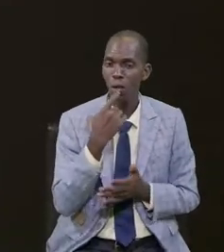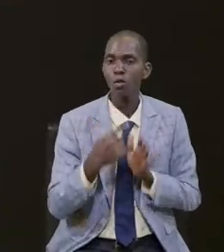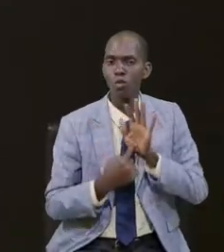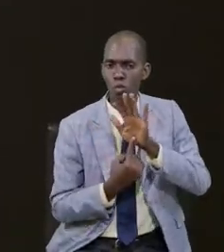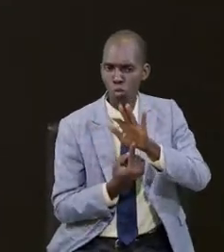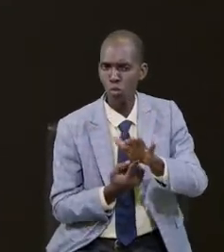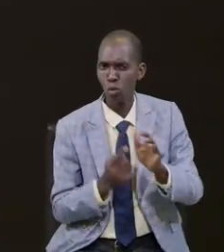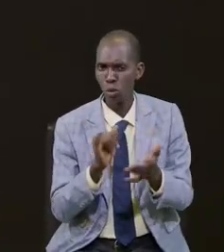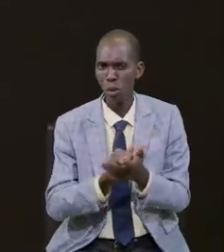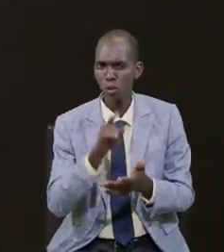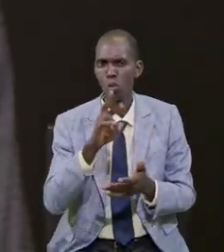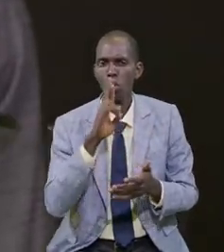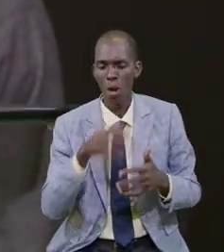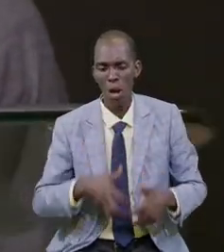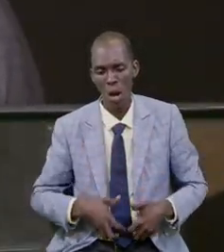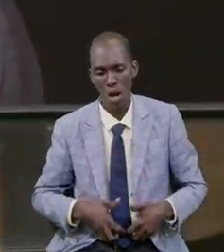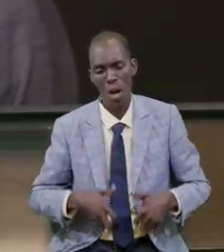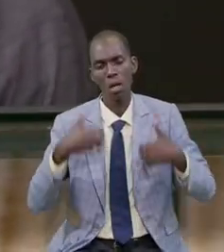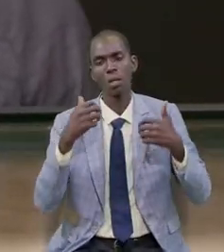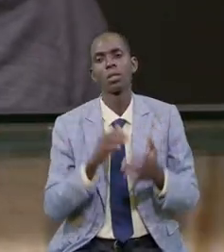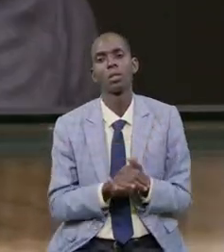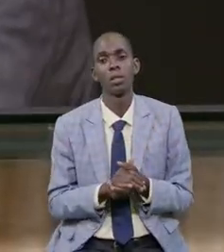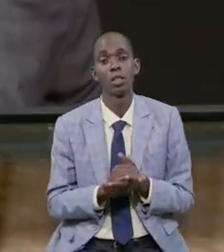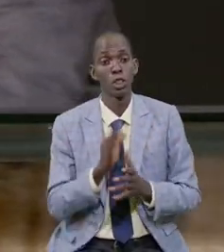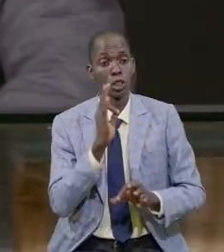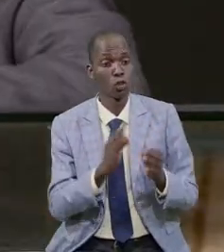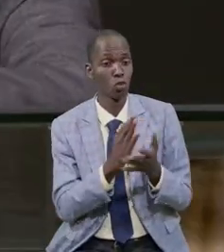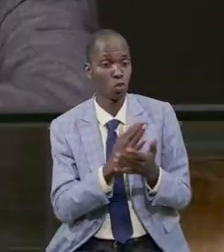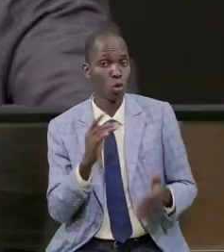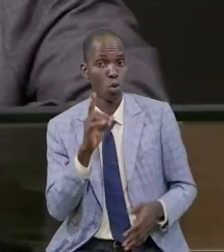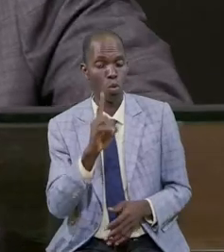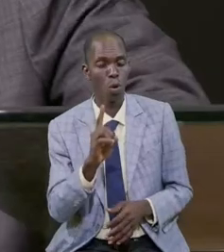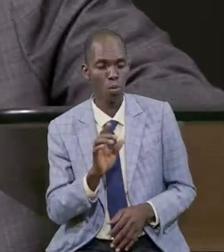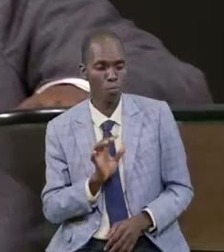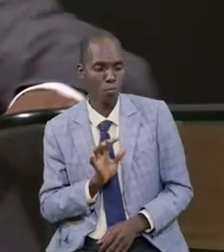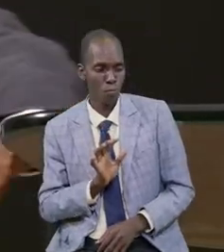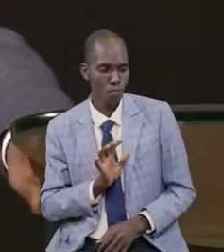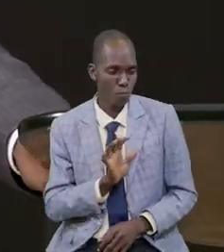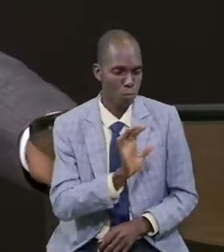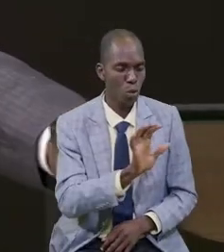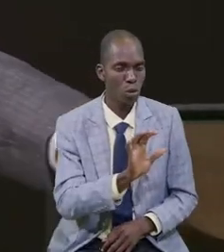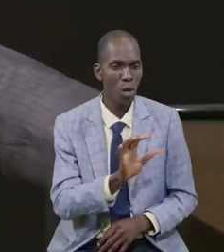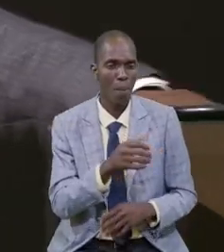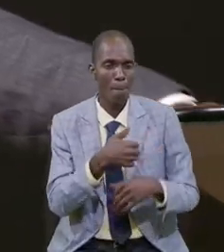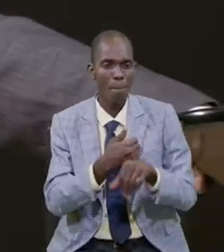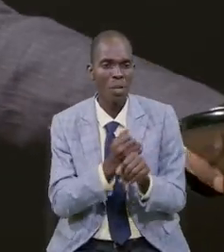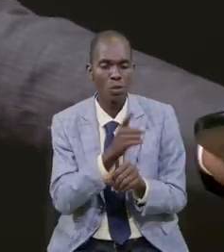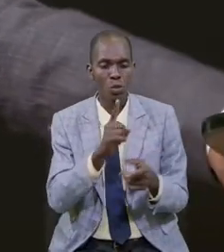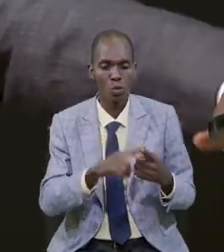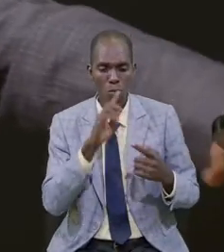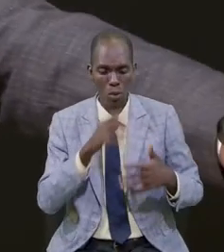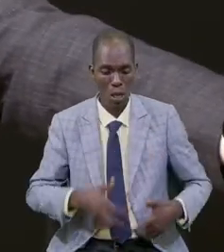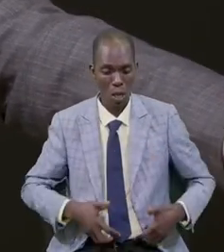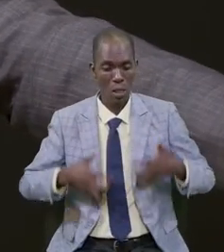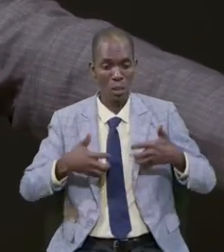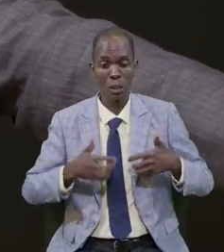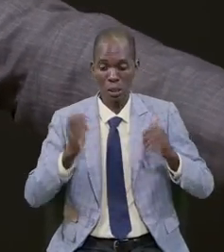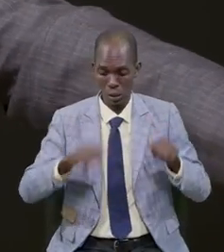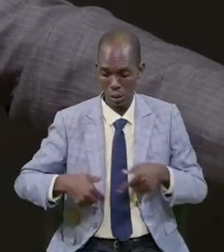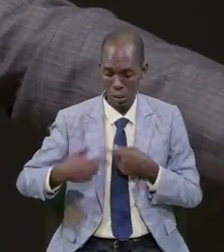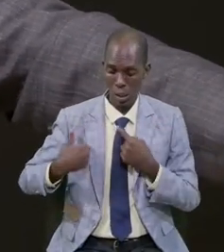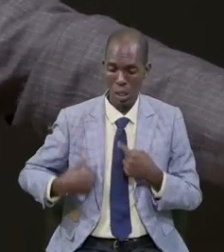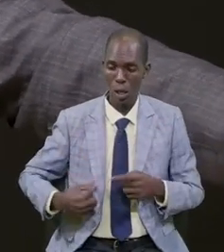provoqué. Lorsque quelqu'un vous pousse, et quelqu'un oui, vous taquine pour vous fâcher, le